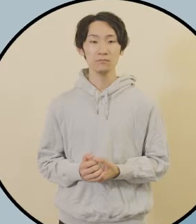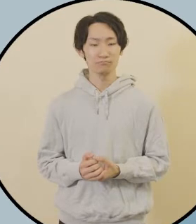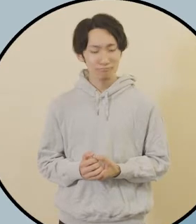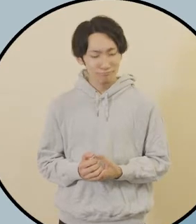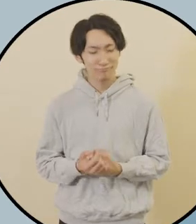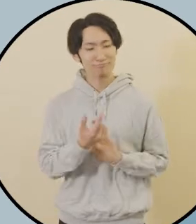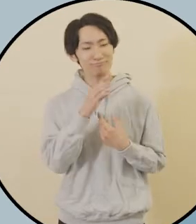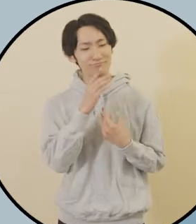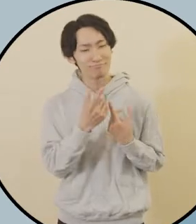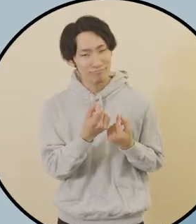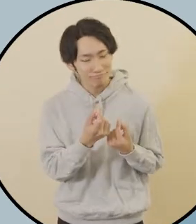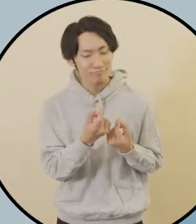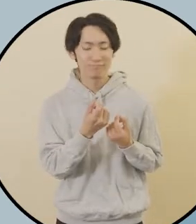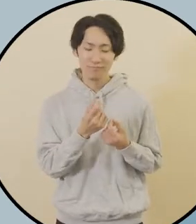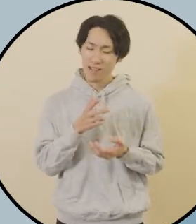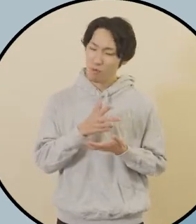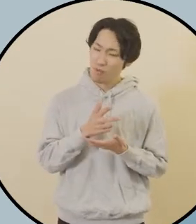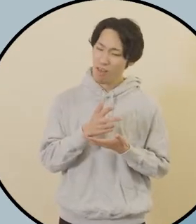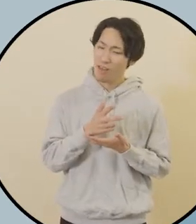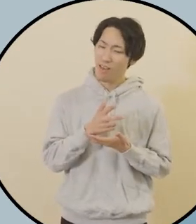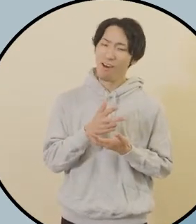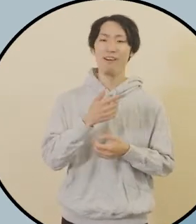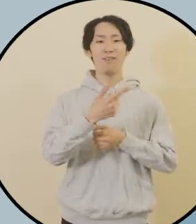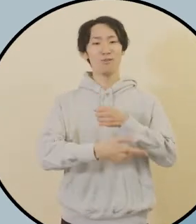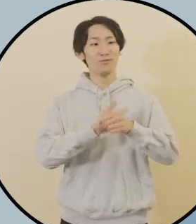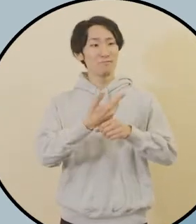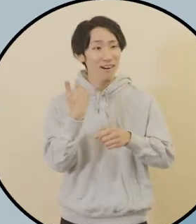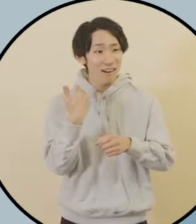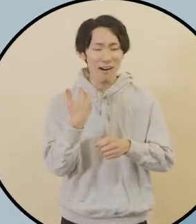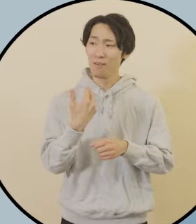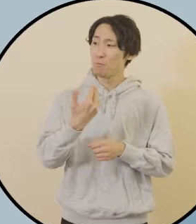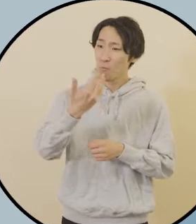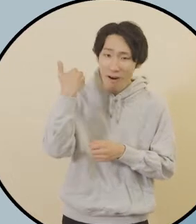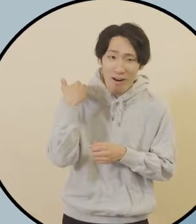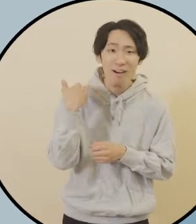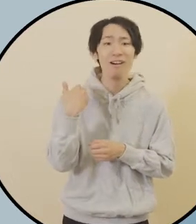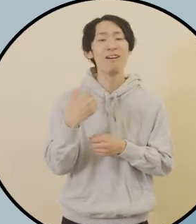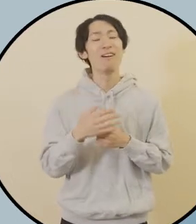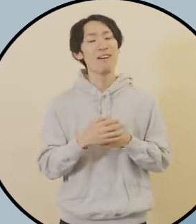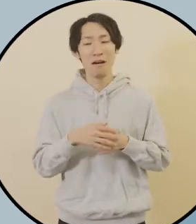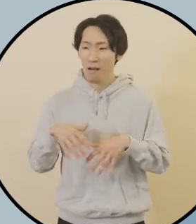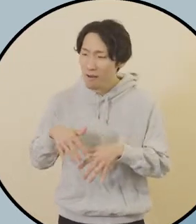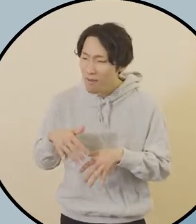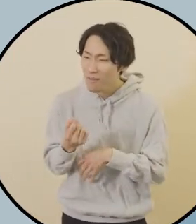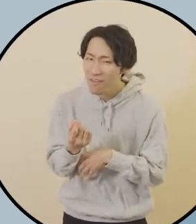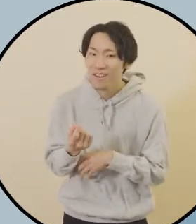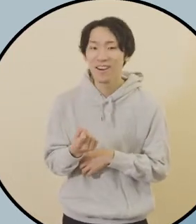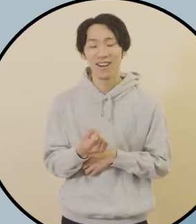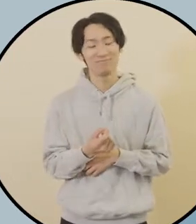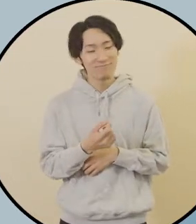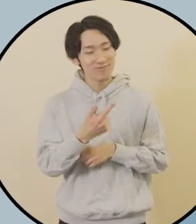そうですねやっぱ撮影したのが6年前ですかそんな日はゆびっをタッチましたね勝ちました